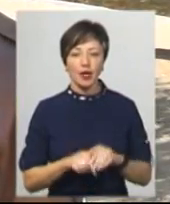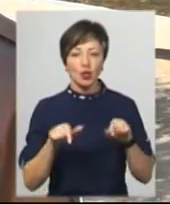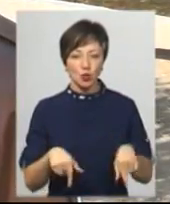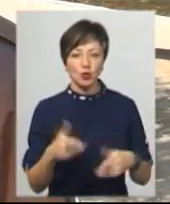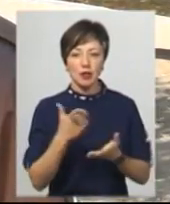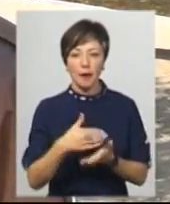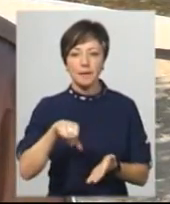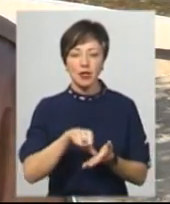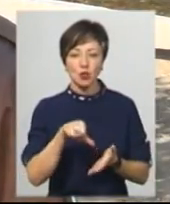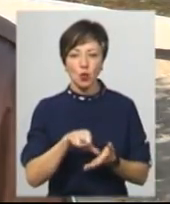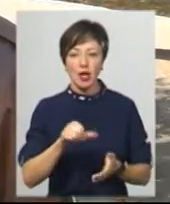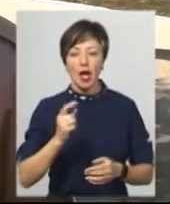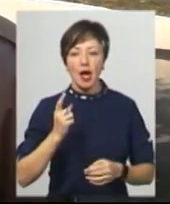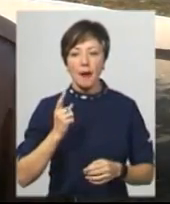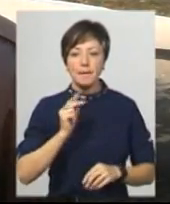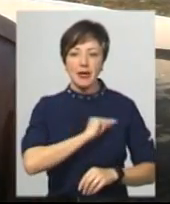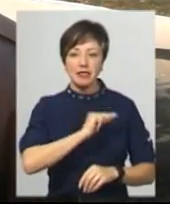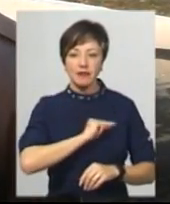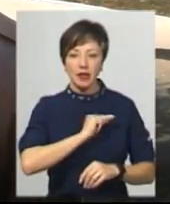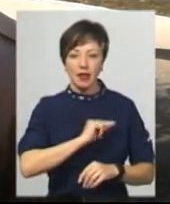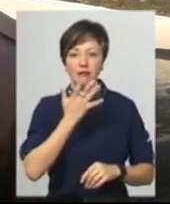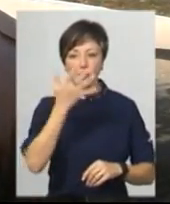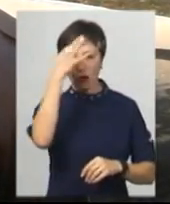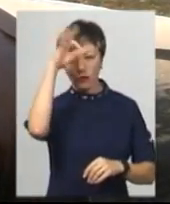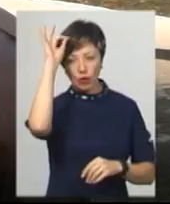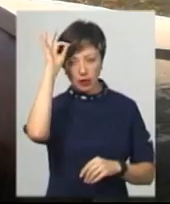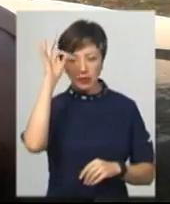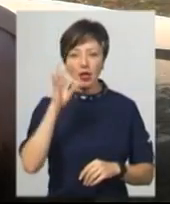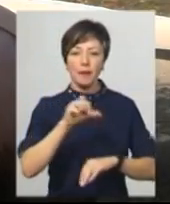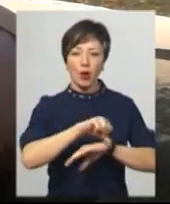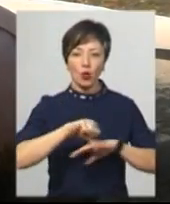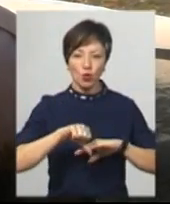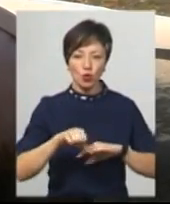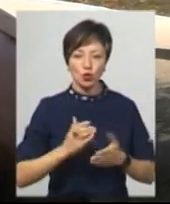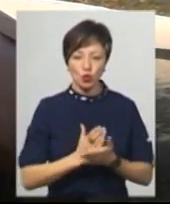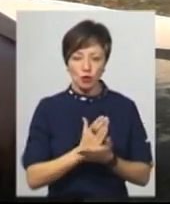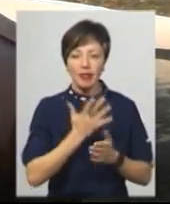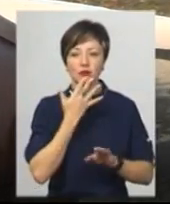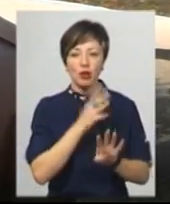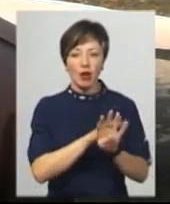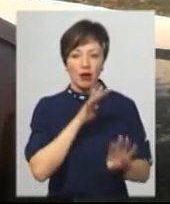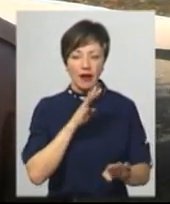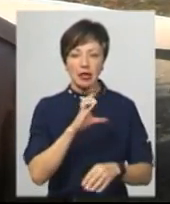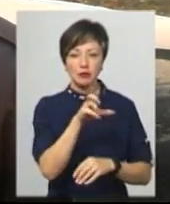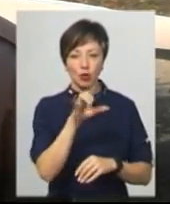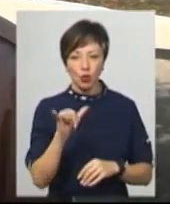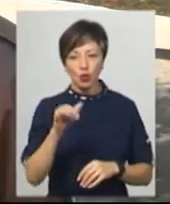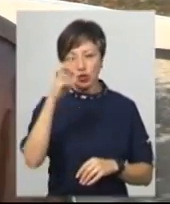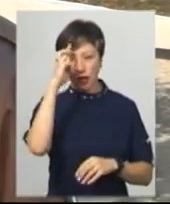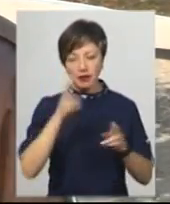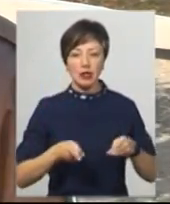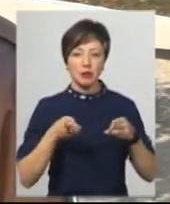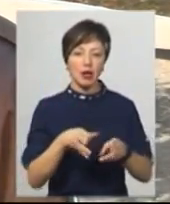присутні кінологи Національної поліції, Національної гвардії, Державної прикордонної служби, Служби безпеки та Державної